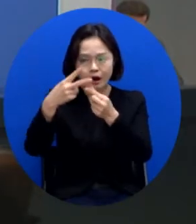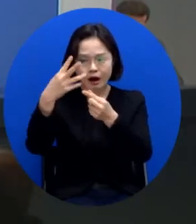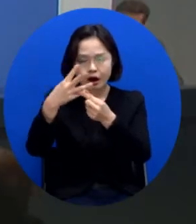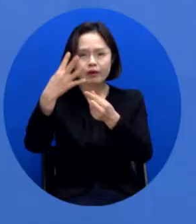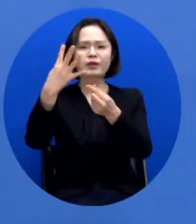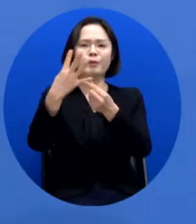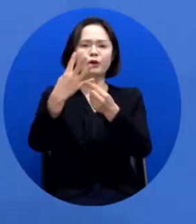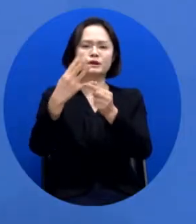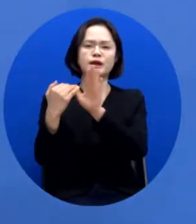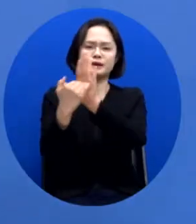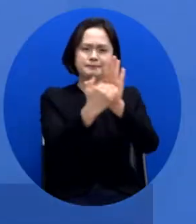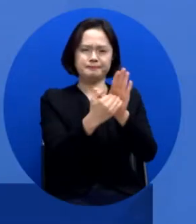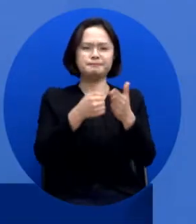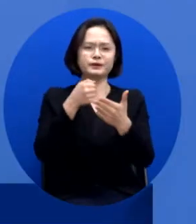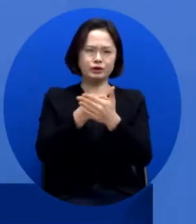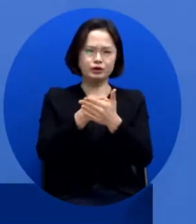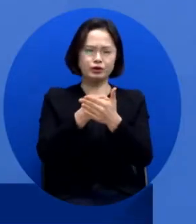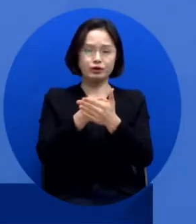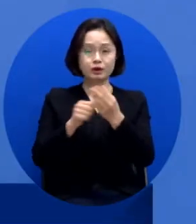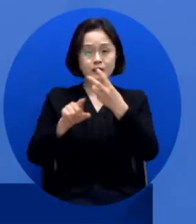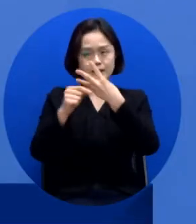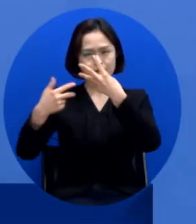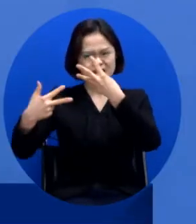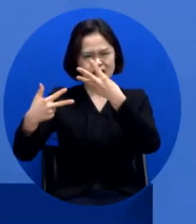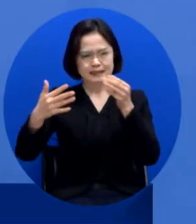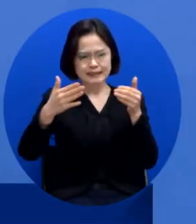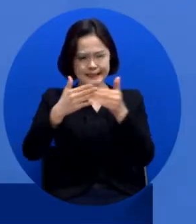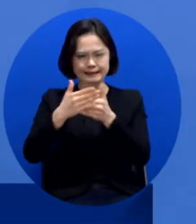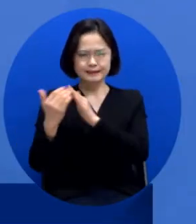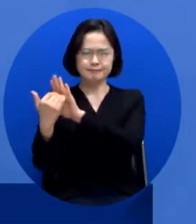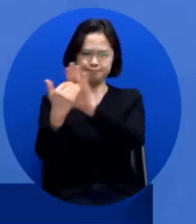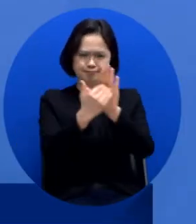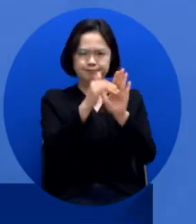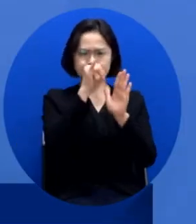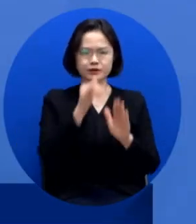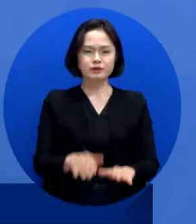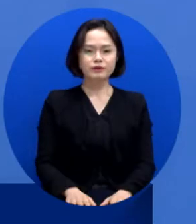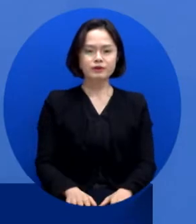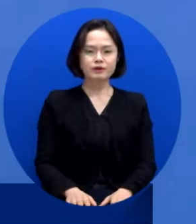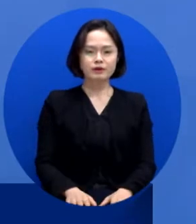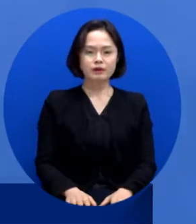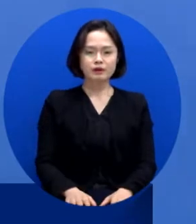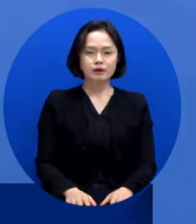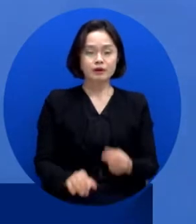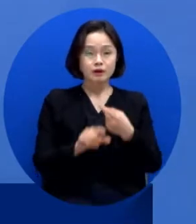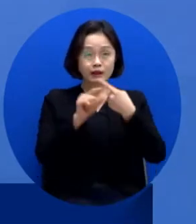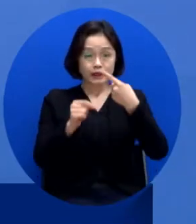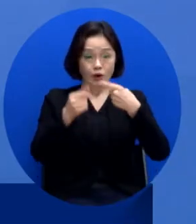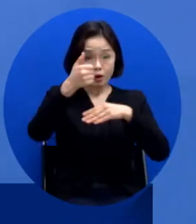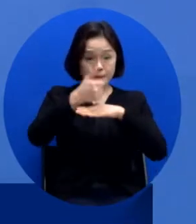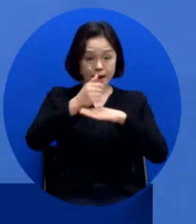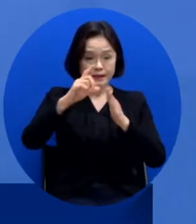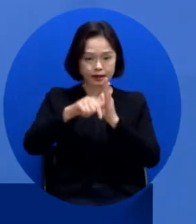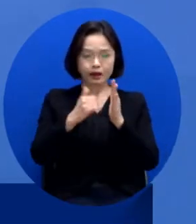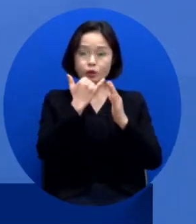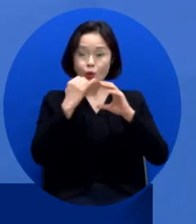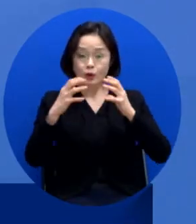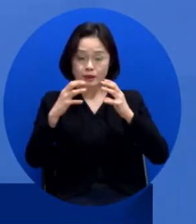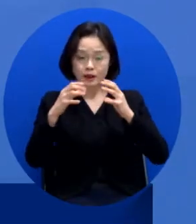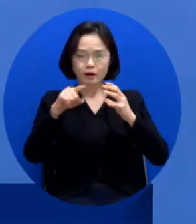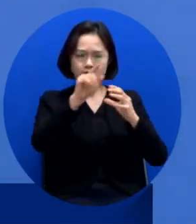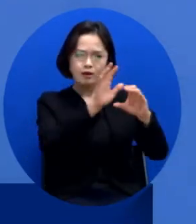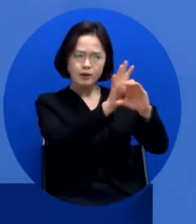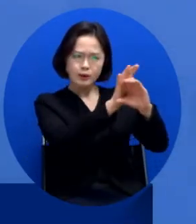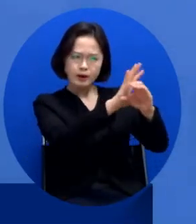유효화합니다. Wir haben den ersten Bericht über diese veränderten Viren bekommen, durch Sequenzierungen,